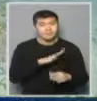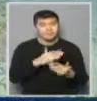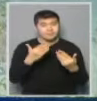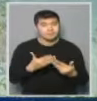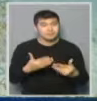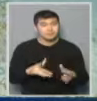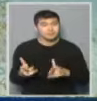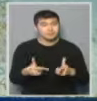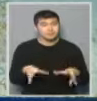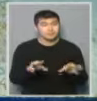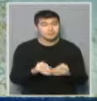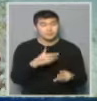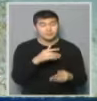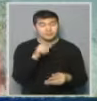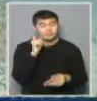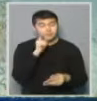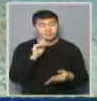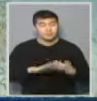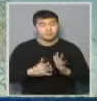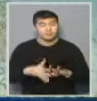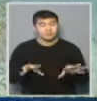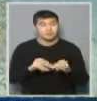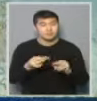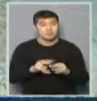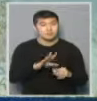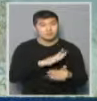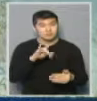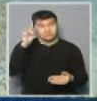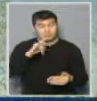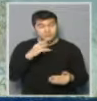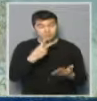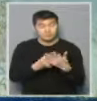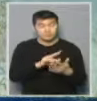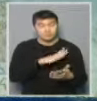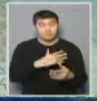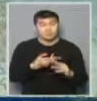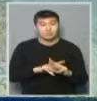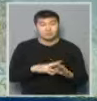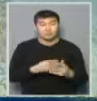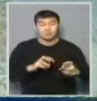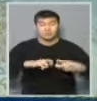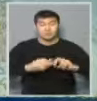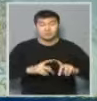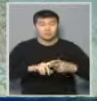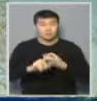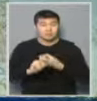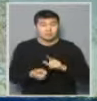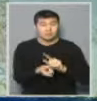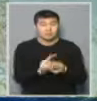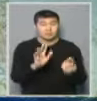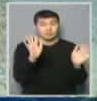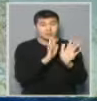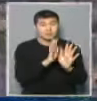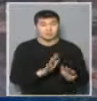Казахстана самостоятельно заключить свое зеленое соглашение. Таким образом, Казахстан демонстрирует неравнодушие к проблемам, связанным с изменением